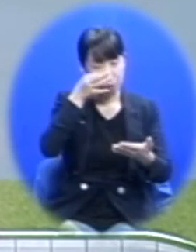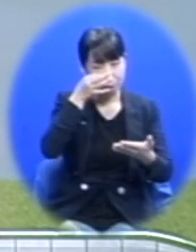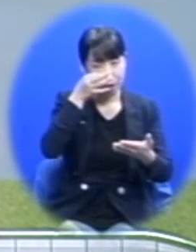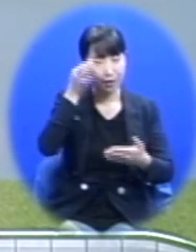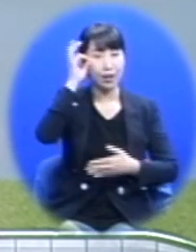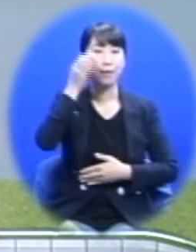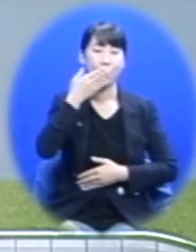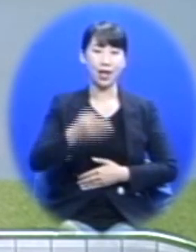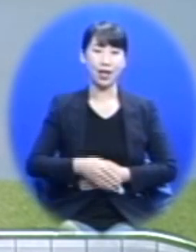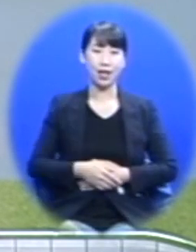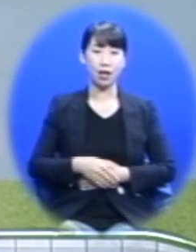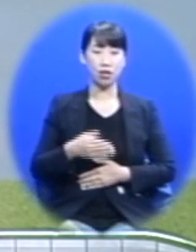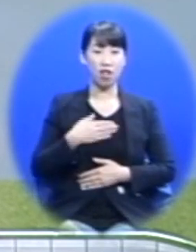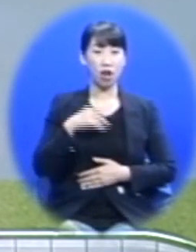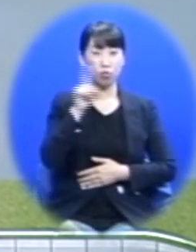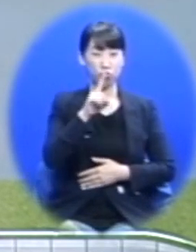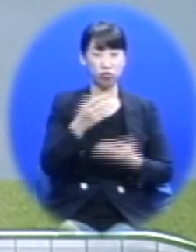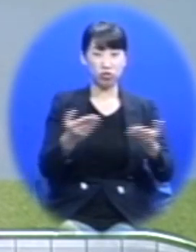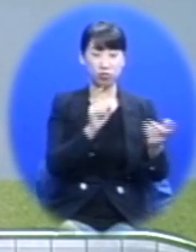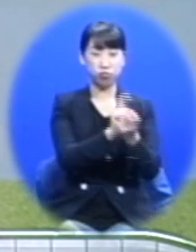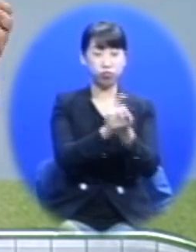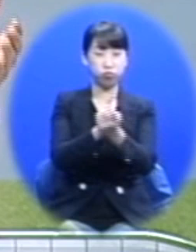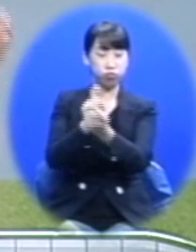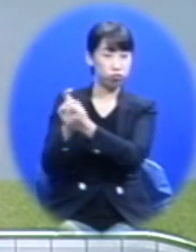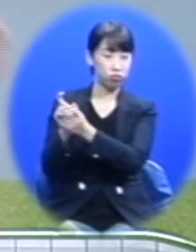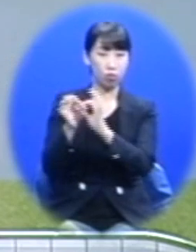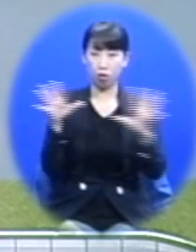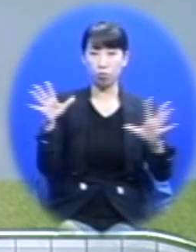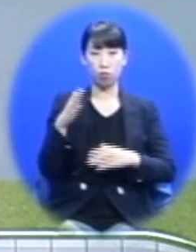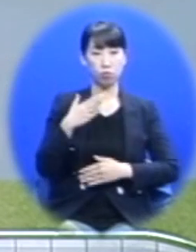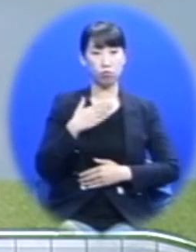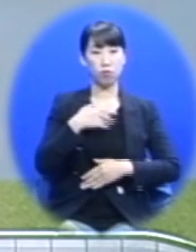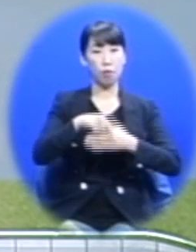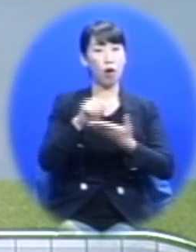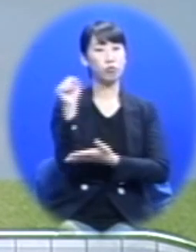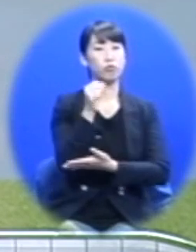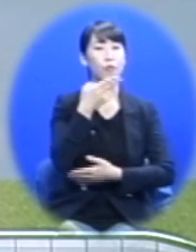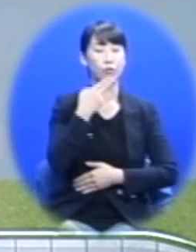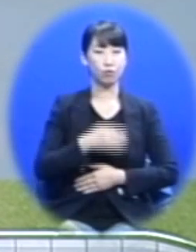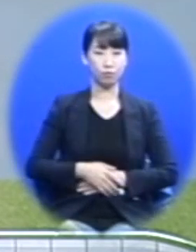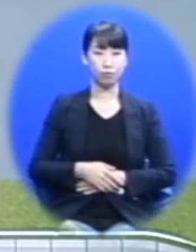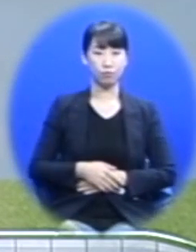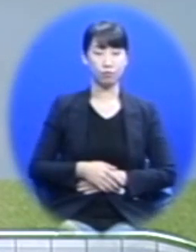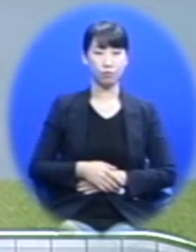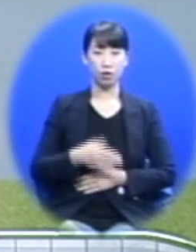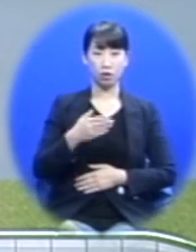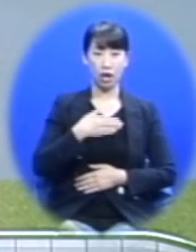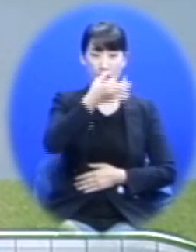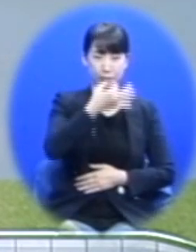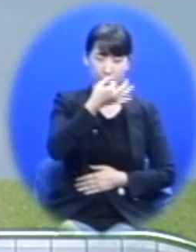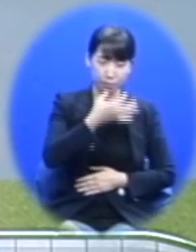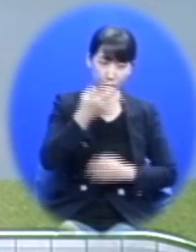일을 당해도 내 마음이 흔들림이 없어요. 어떤 어려운 형편 속에 내가 처해도 내가 내 마음에